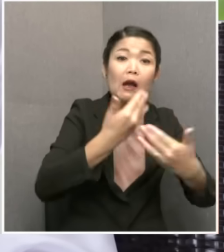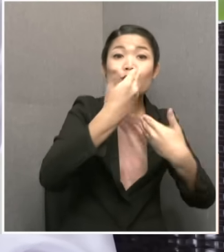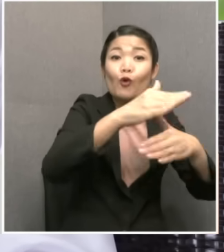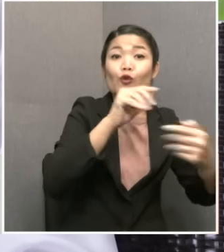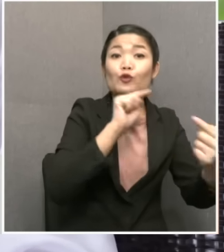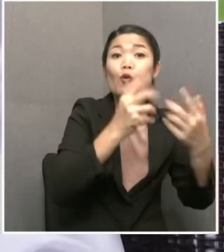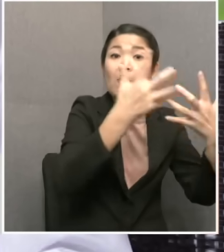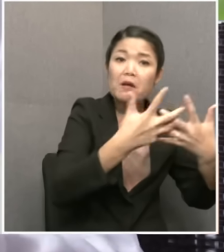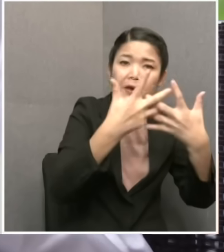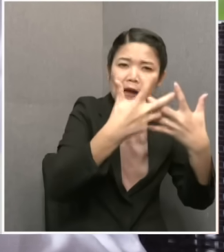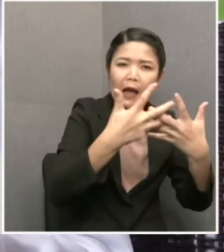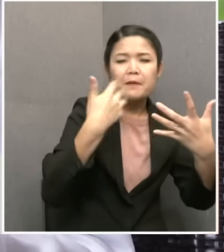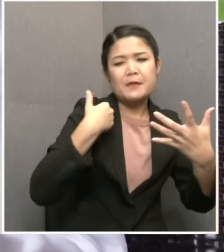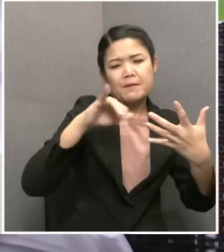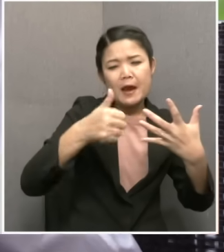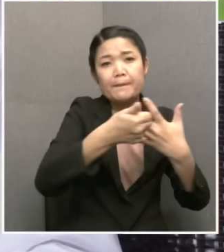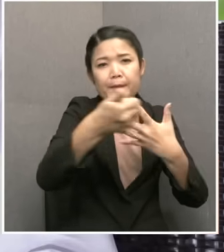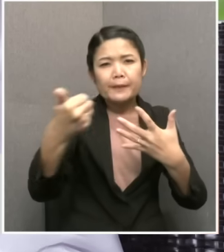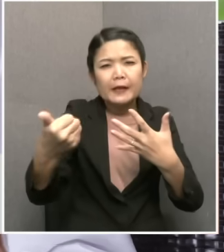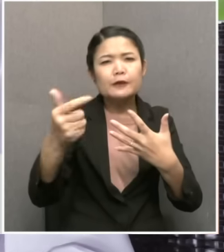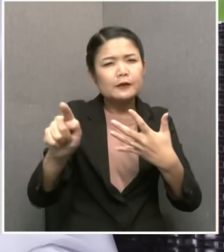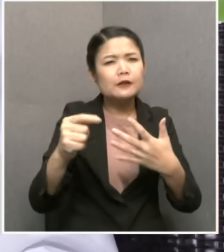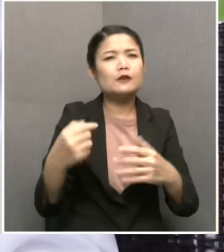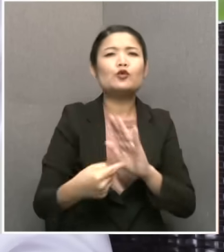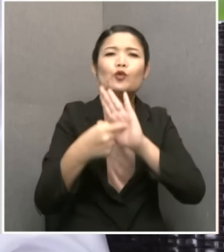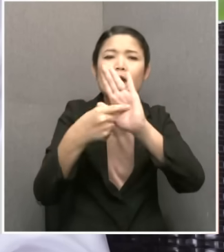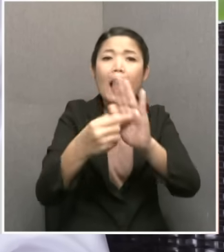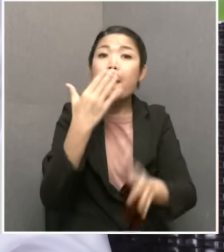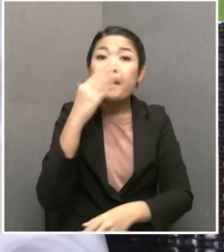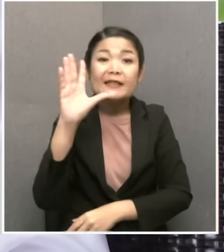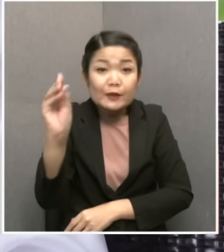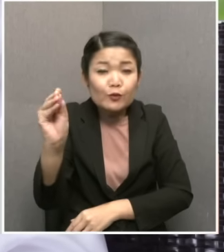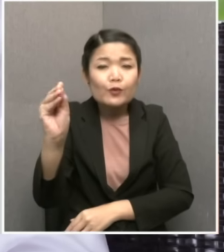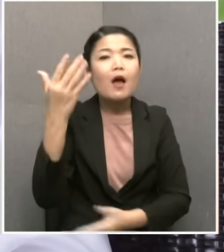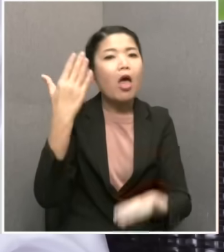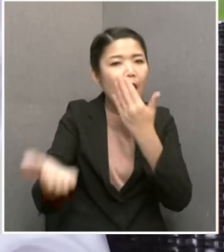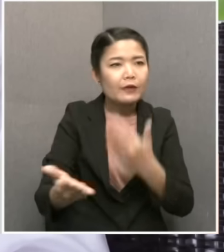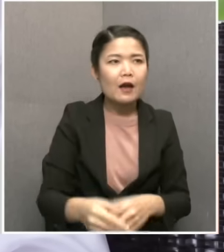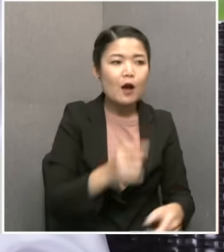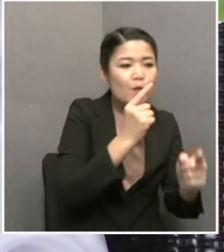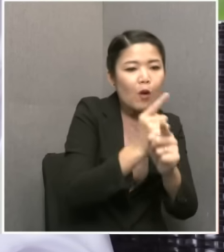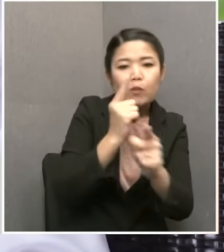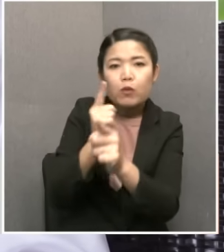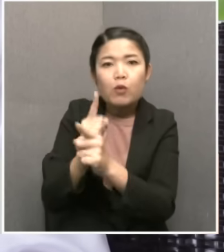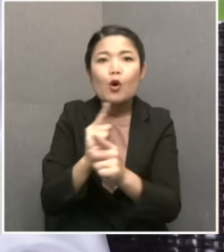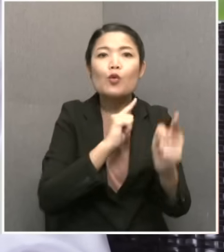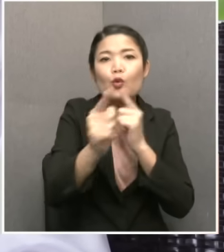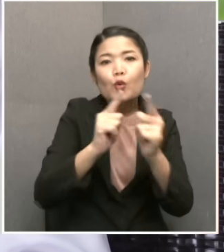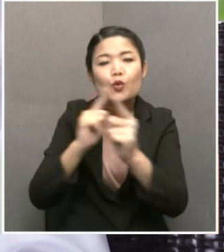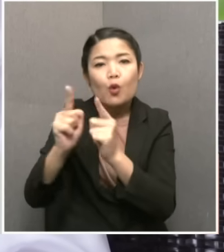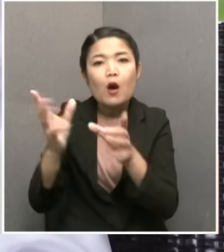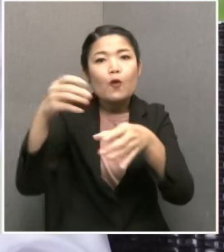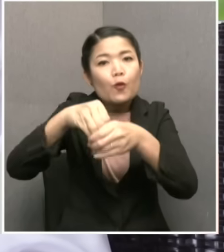ศที่กำลังจะโตขึ้นมาอย ่ างเช่นบราซิลนะครับ fast track อย่างที่เราคุยกันนะให้ไทยไปอยู่ใน BRICS ได้น